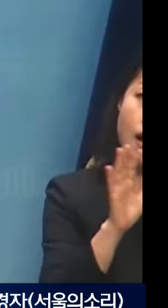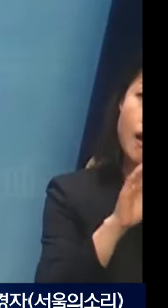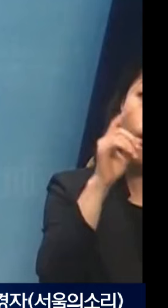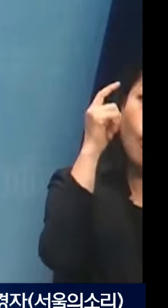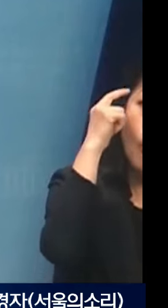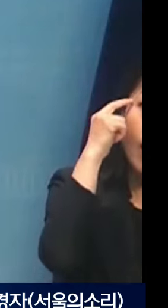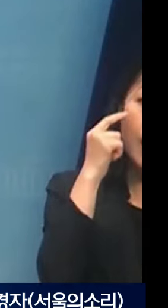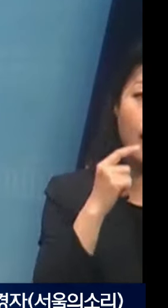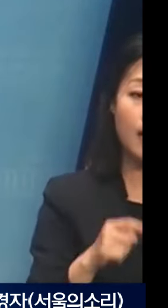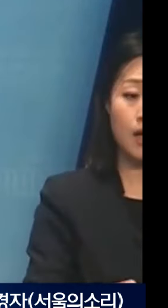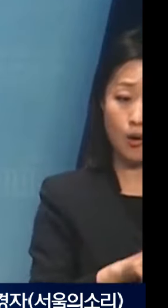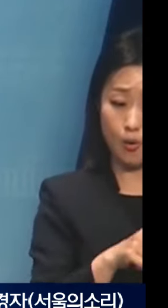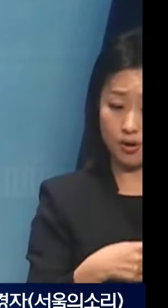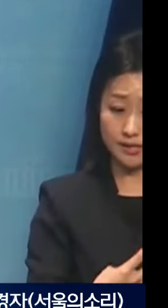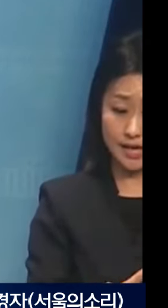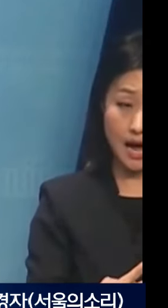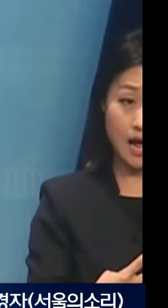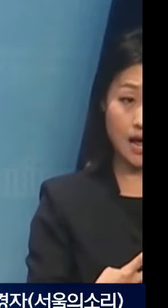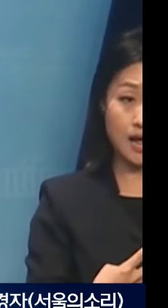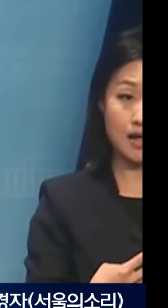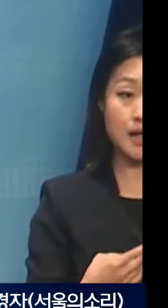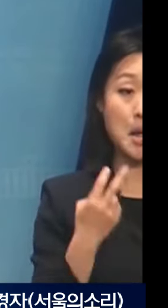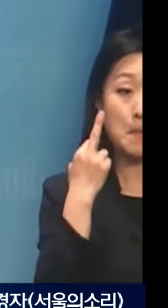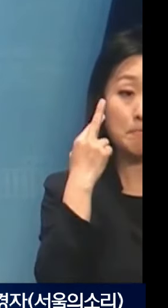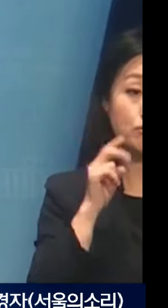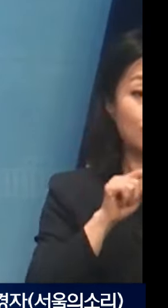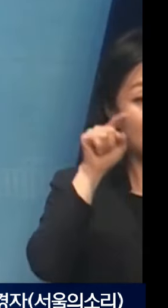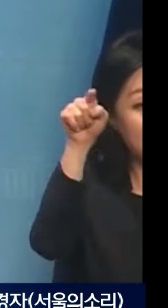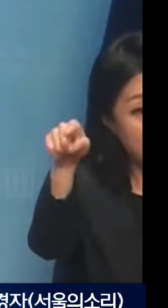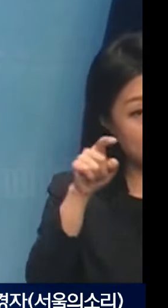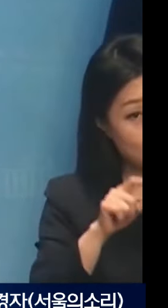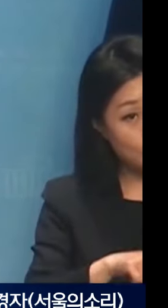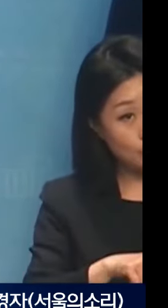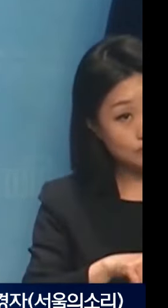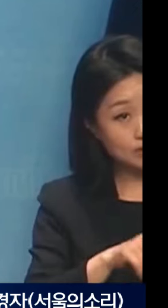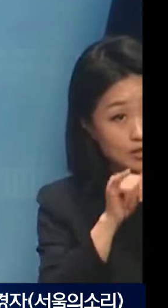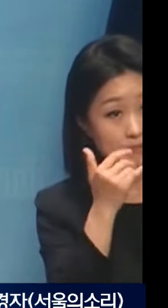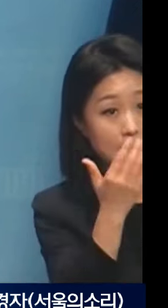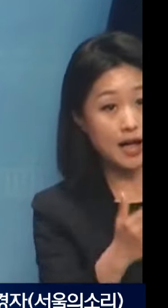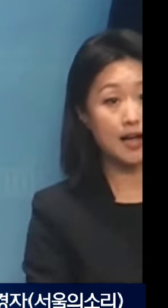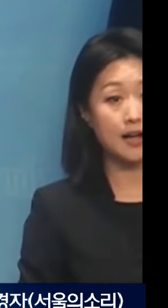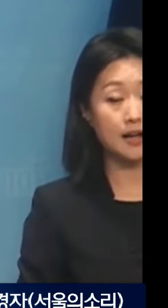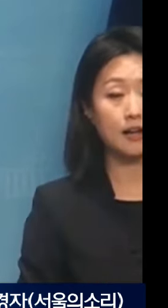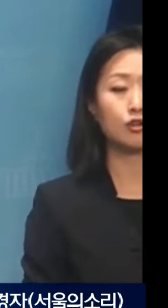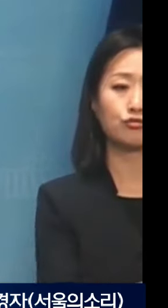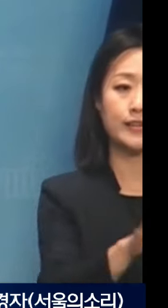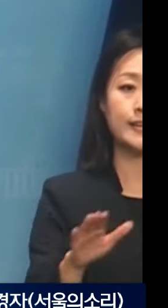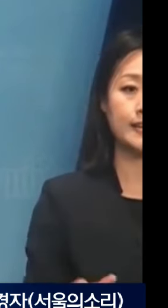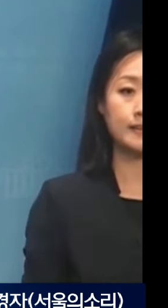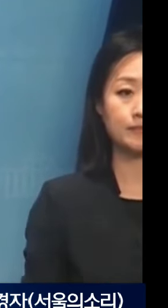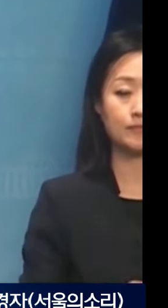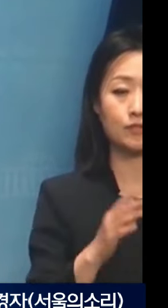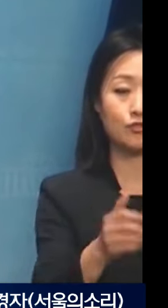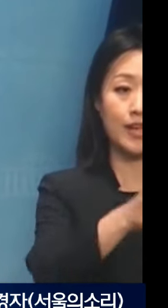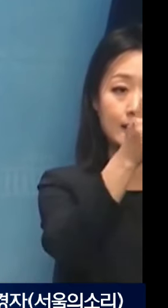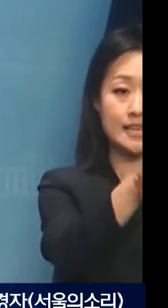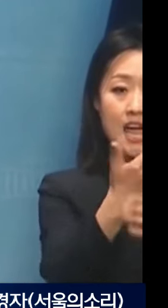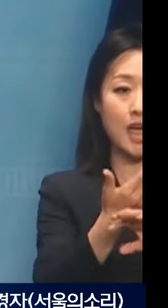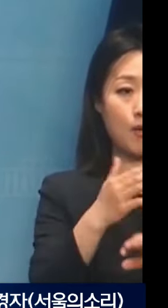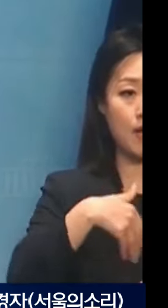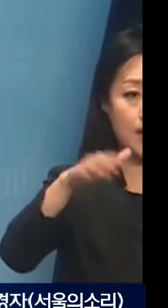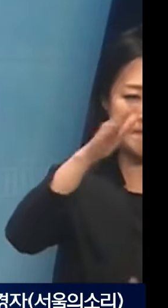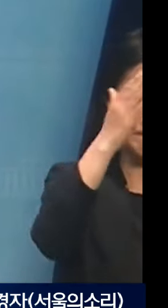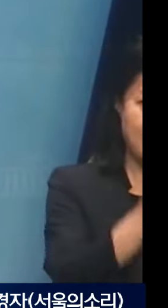본인의 5월 4일 북남미 해외 순방이 이유라면 우리는 필사적으로 의장의 해외